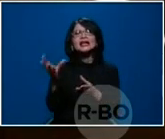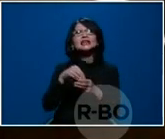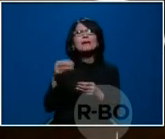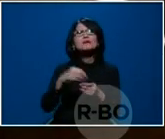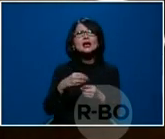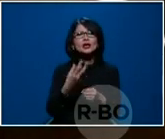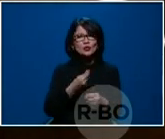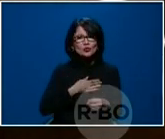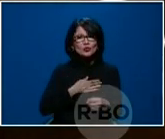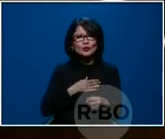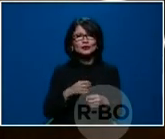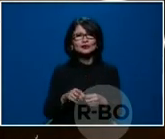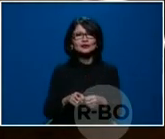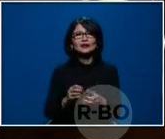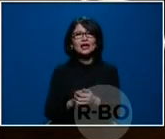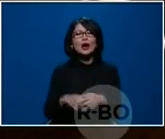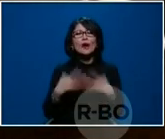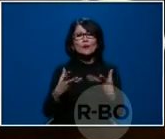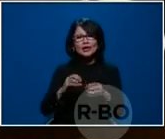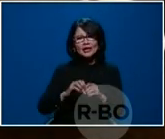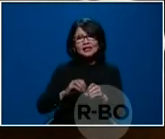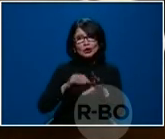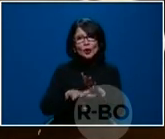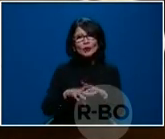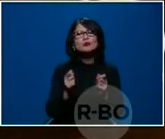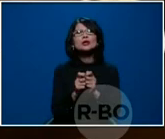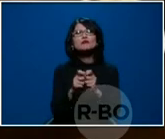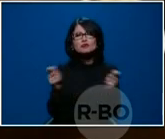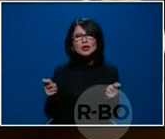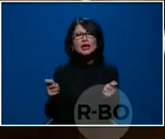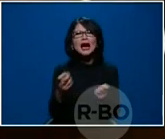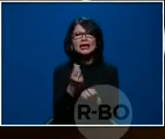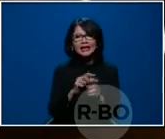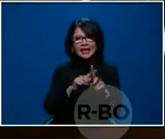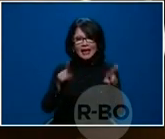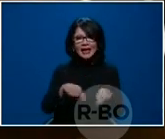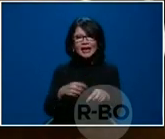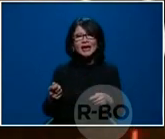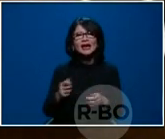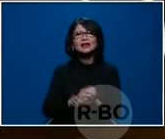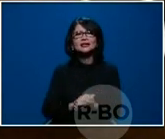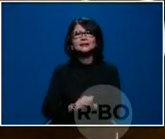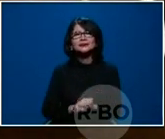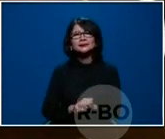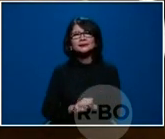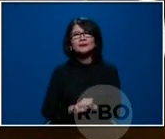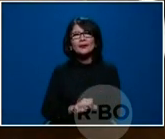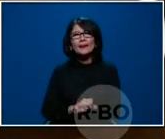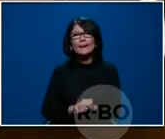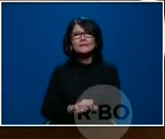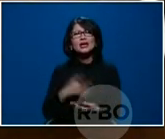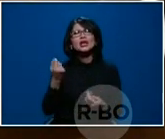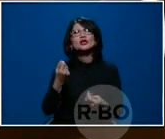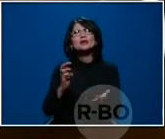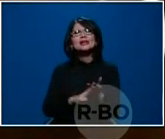setor r.000 di bank besar boleh buka rekening Nah kenapa kartu jakartawan itu sudah jalan ini soal cetak